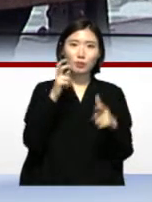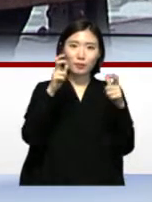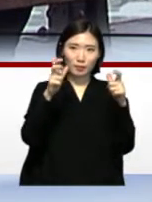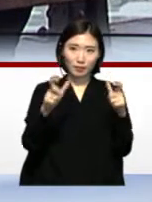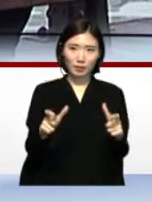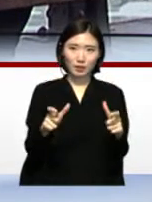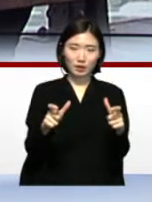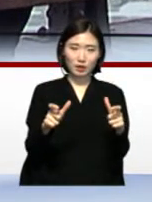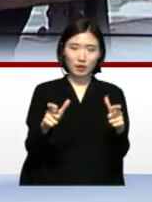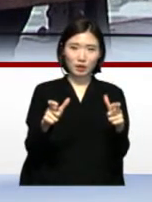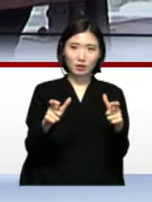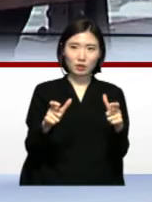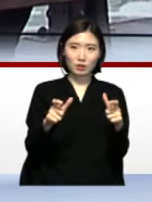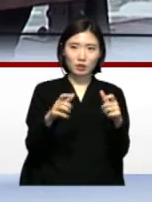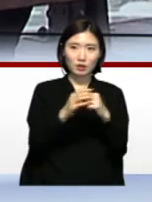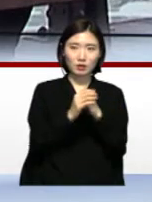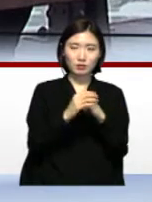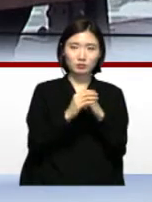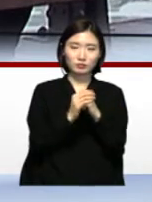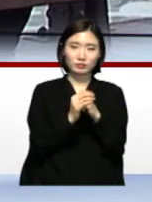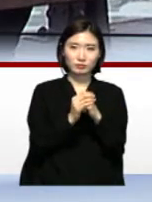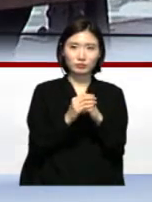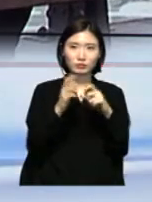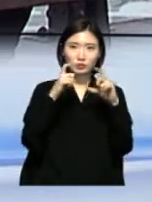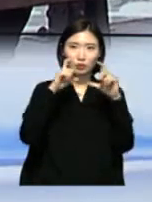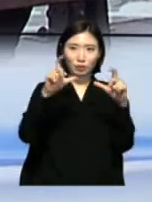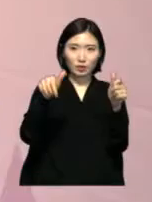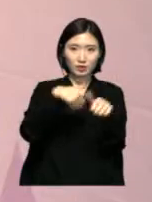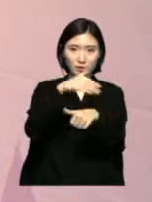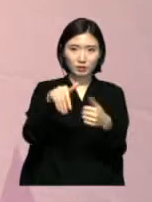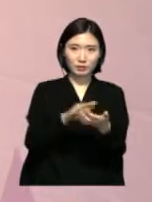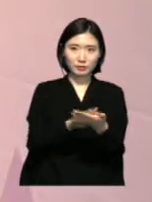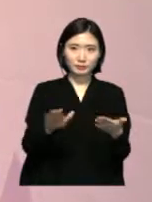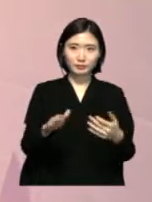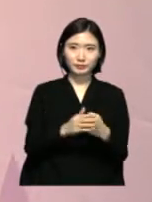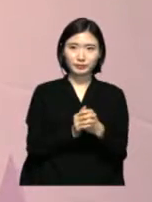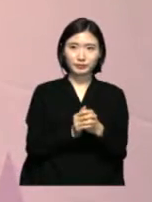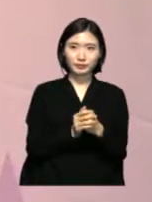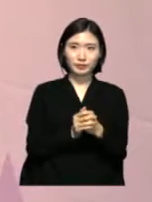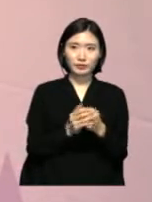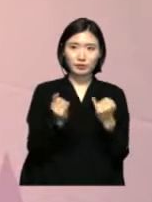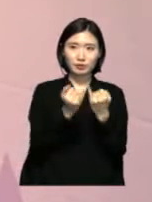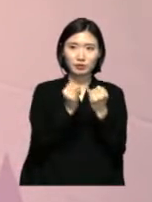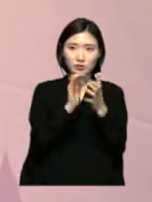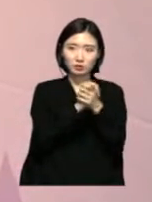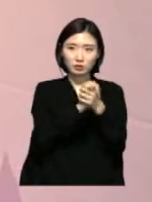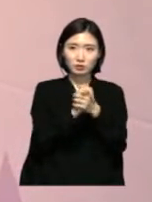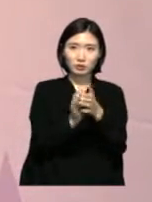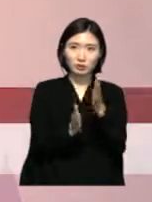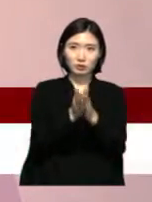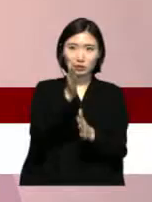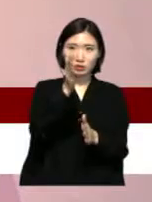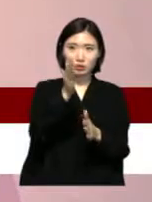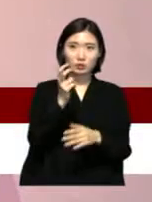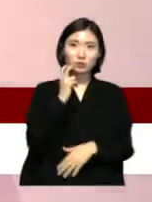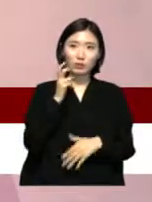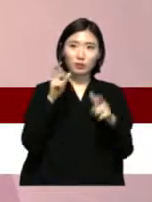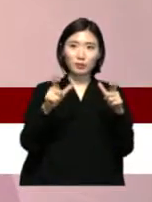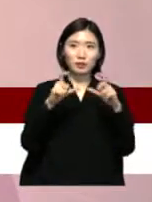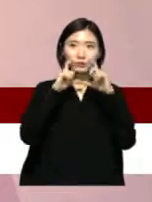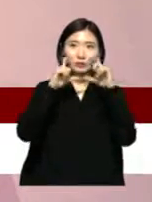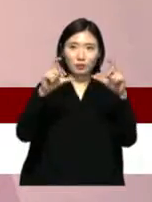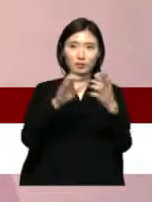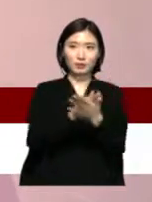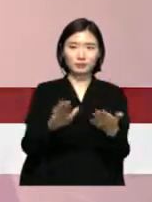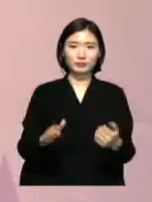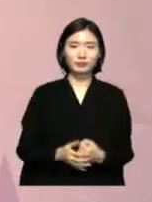여성 친화 도시 원년을 선포했습니다. 천서연 기자입니다. 여성 친화 도시 송파를